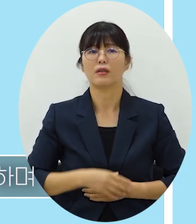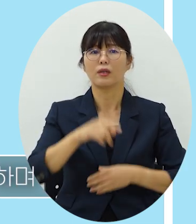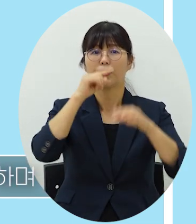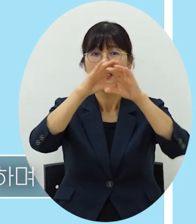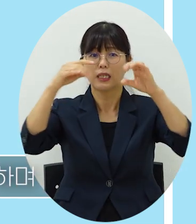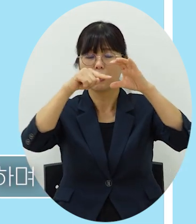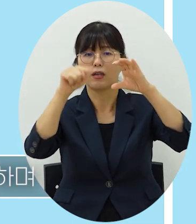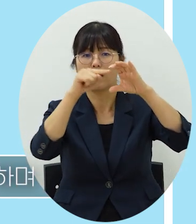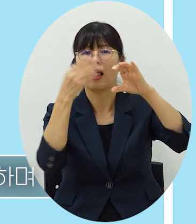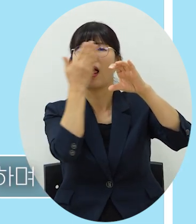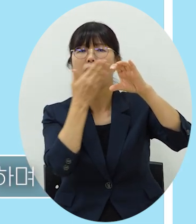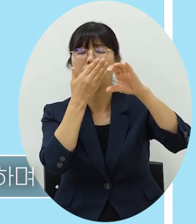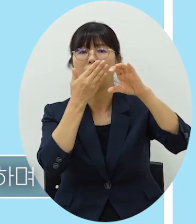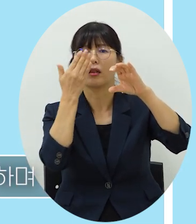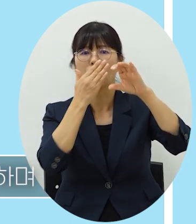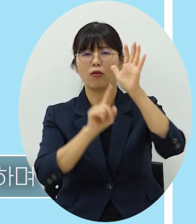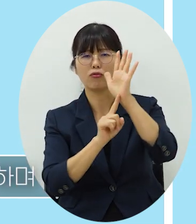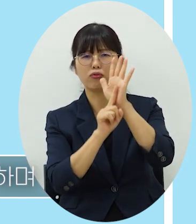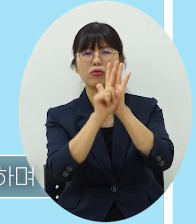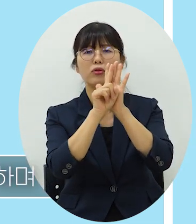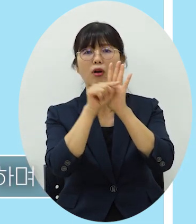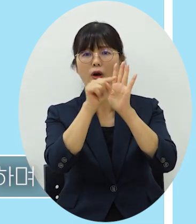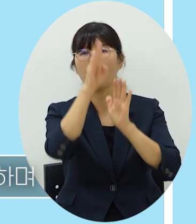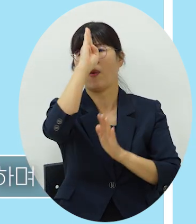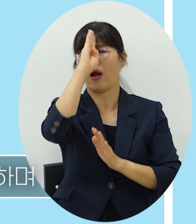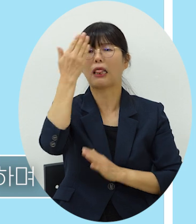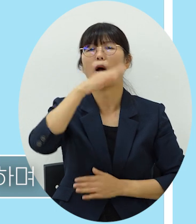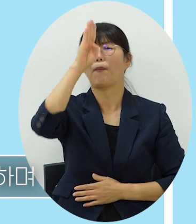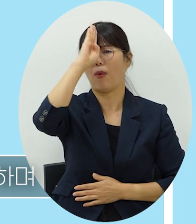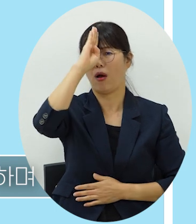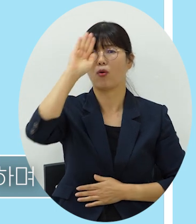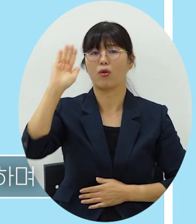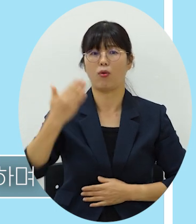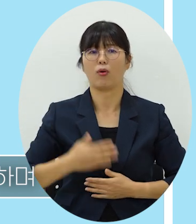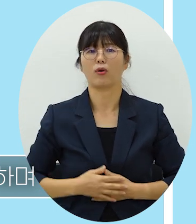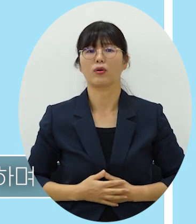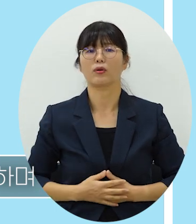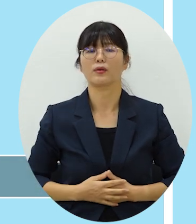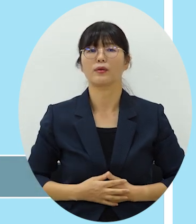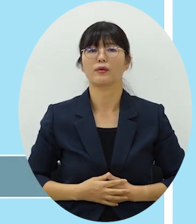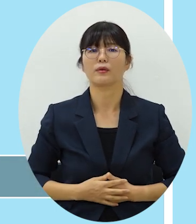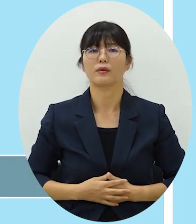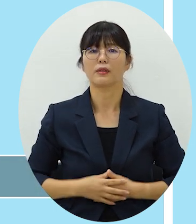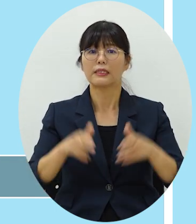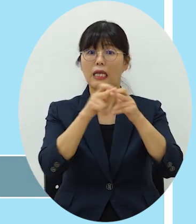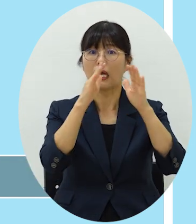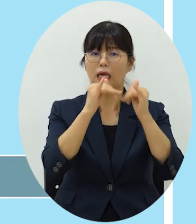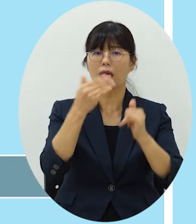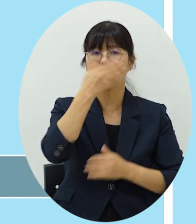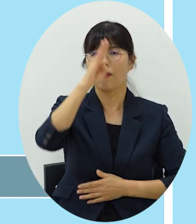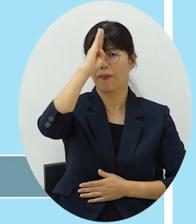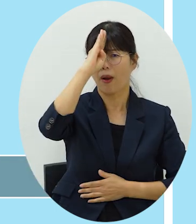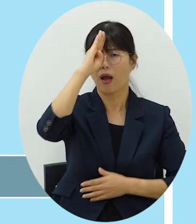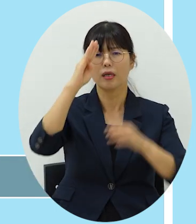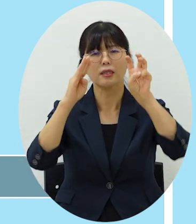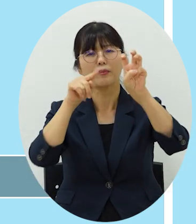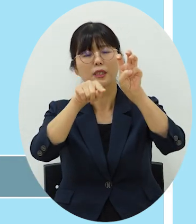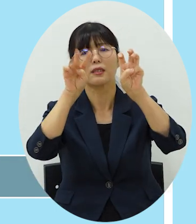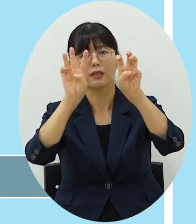내 포도당 농도, 즉 혈당 수치가 높아지는 병은 당뇨병이라 하며 장애인의 당뇨병